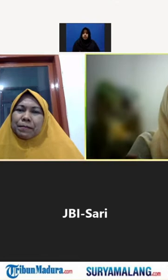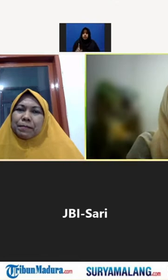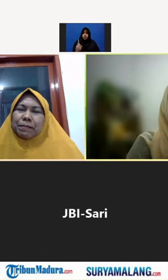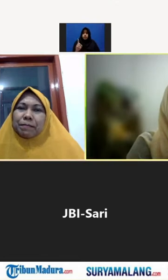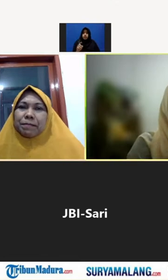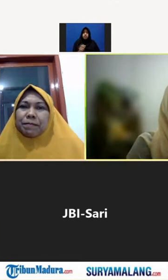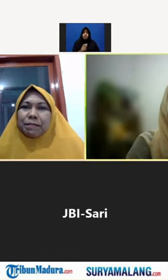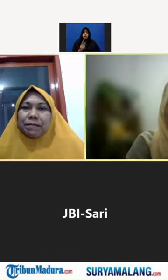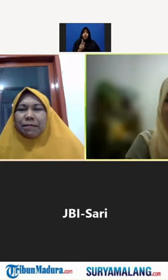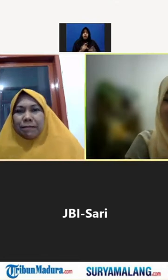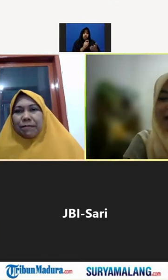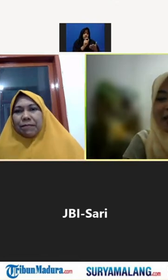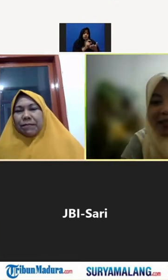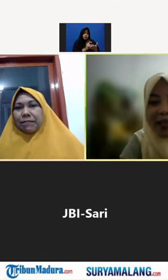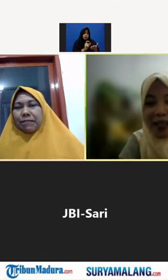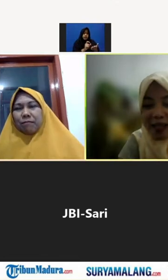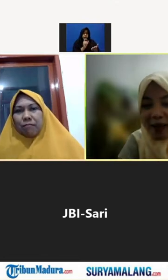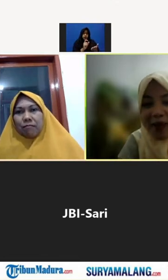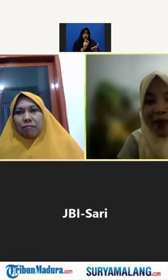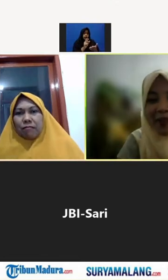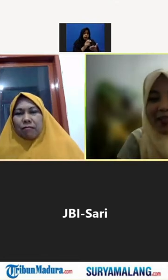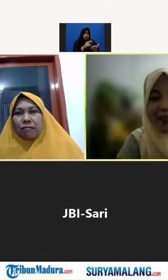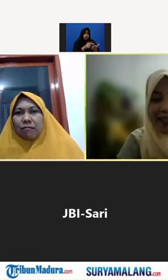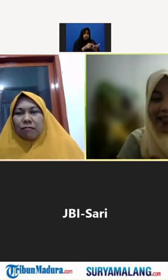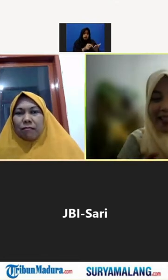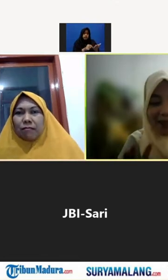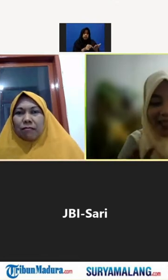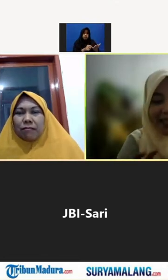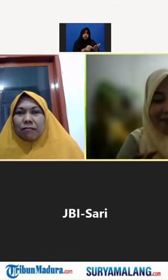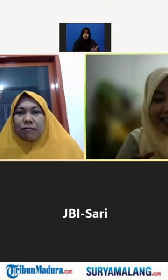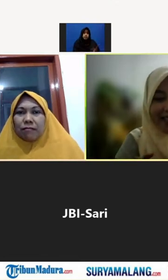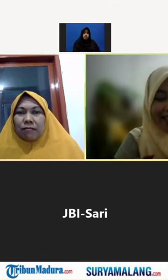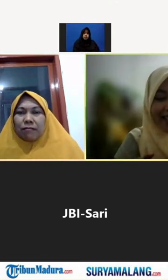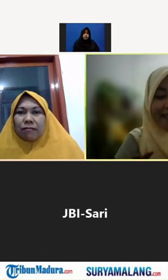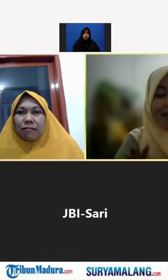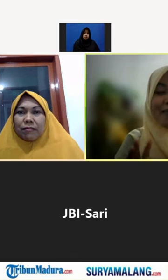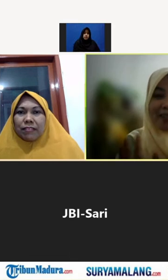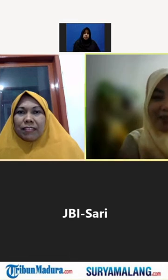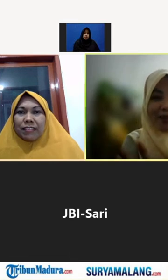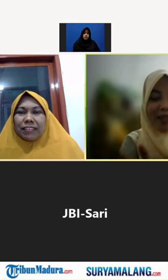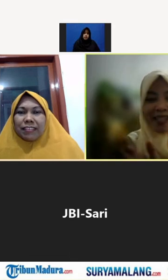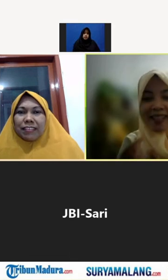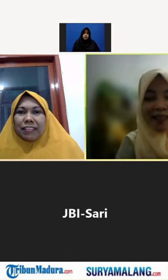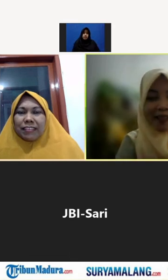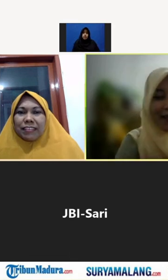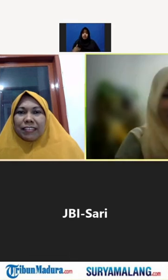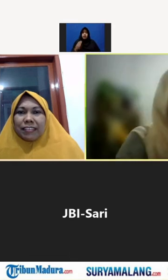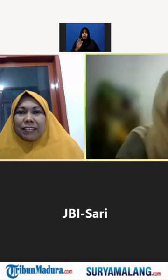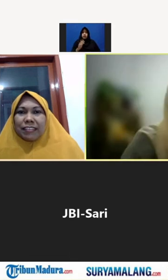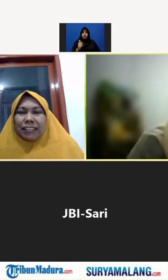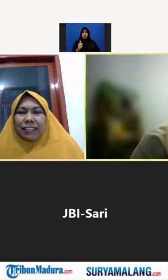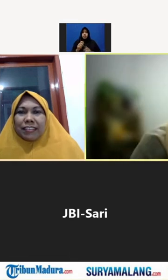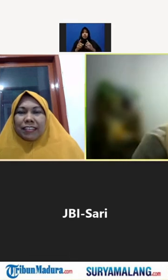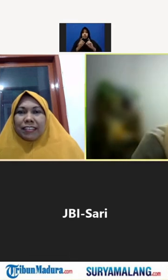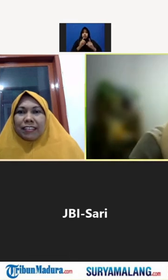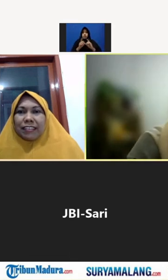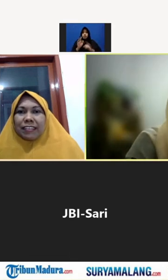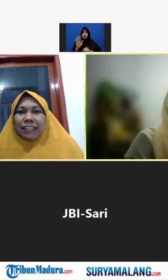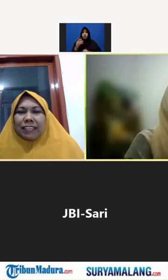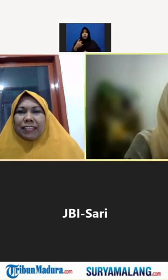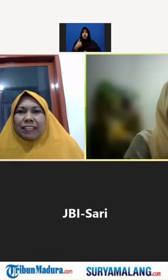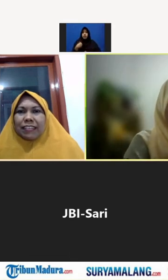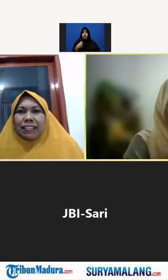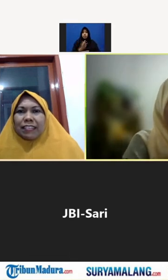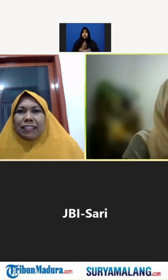cara aplikasinya, sebenarnya di sini ada psikolog nih. Saya harusnya lebih nanti bisa konsultasi, tadi ada psikolog.